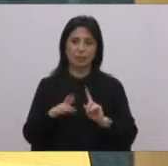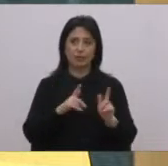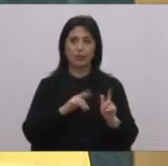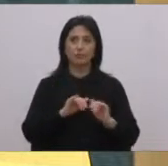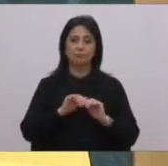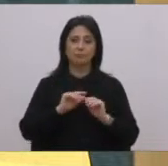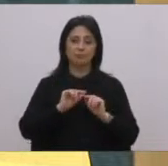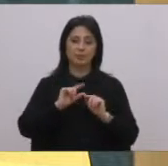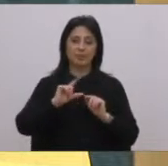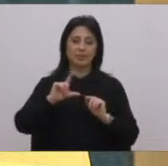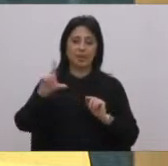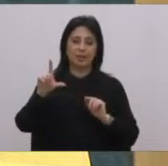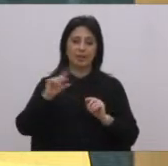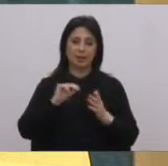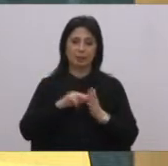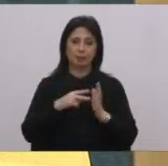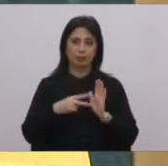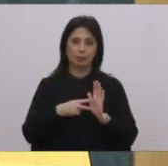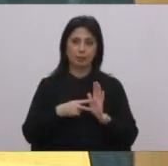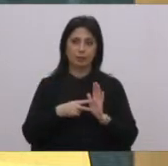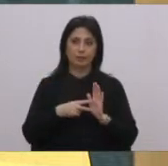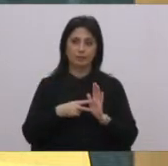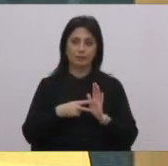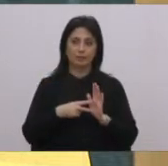მზარდია ბიუჯეტი,